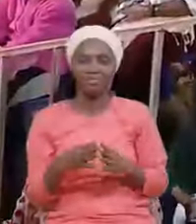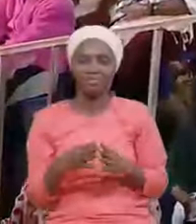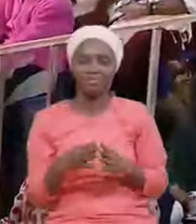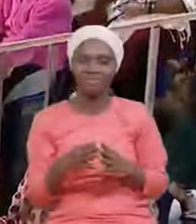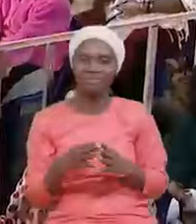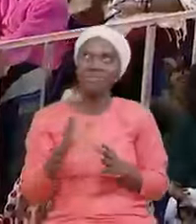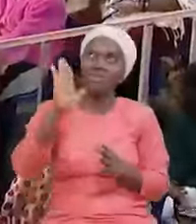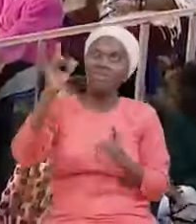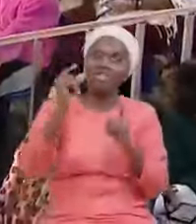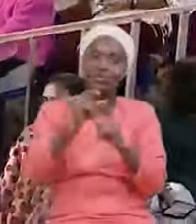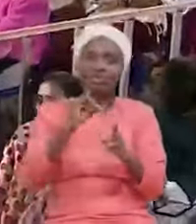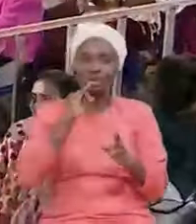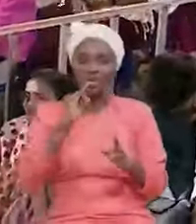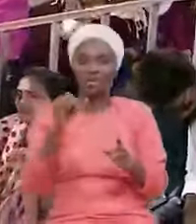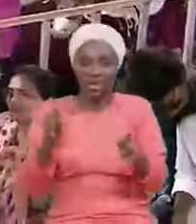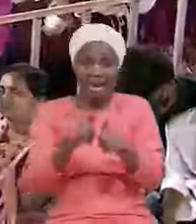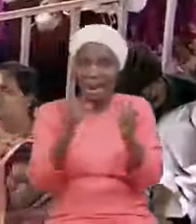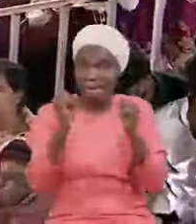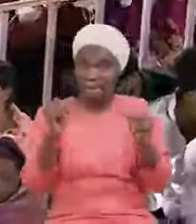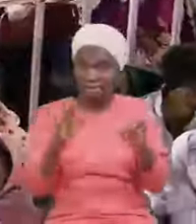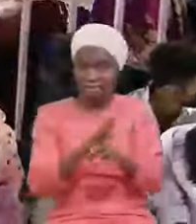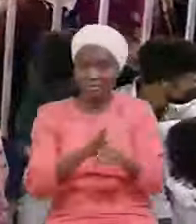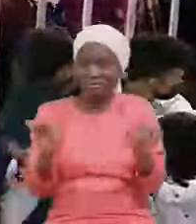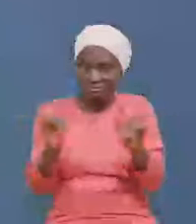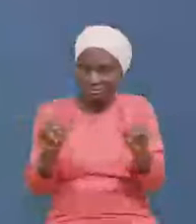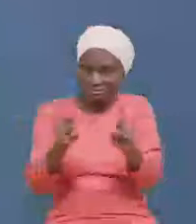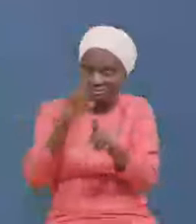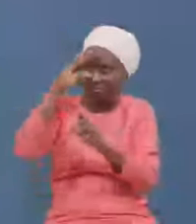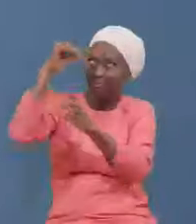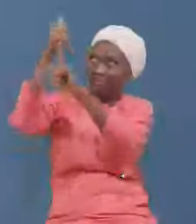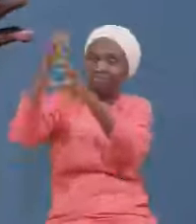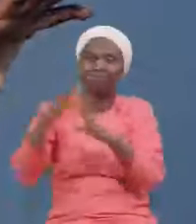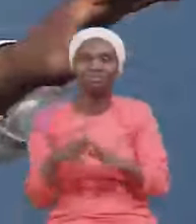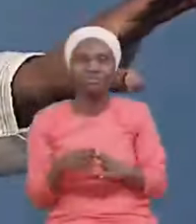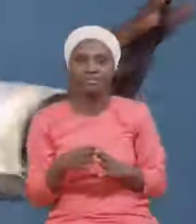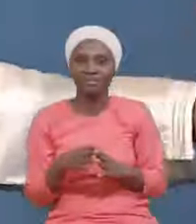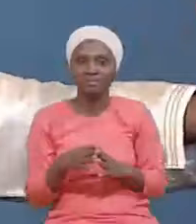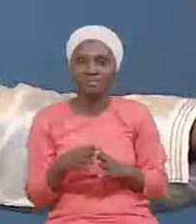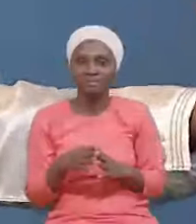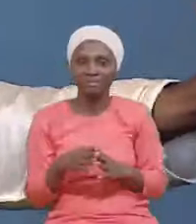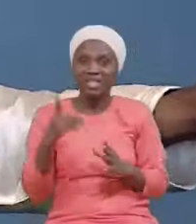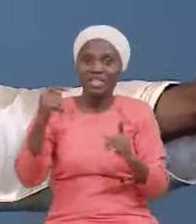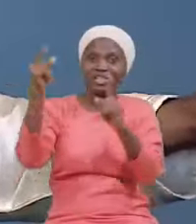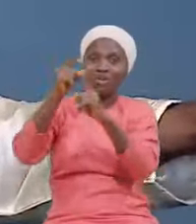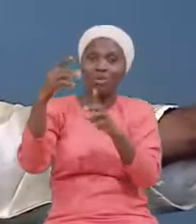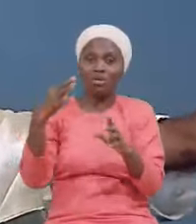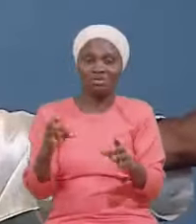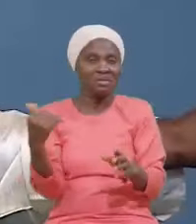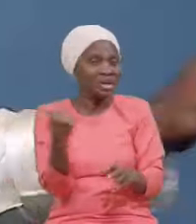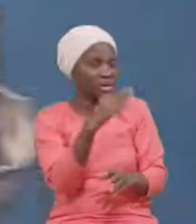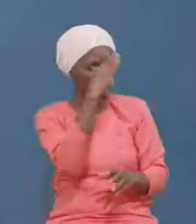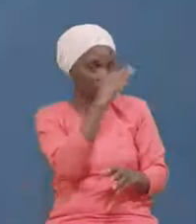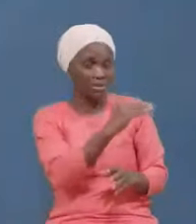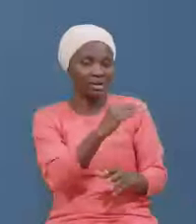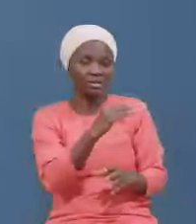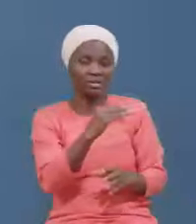His word is as powerful as himself. ఆయన వాక్కు ఆయన ఎంత శక్తివంతమైంది. The word of any man. ఏ